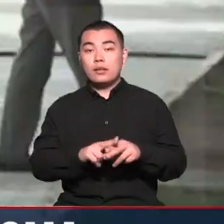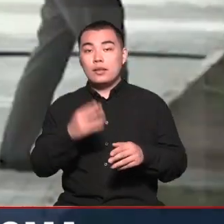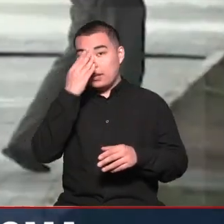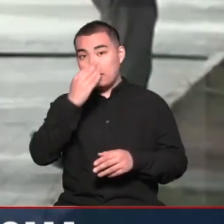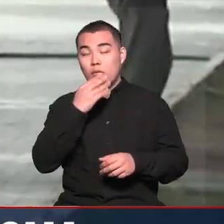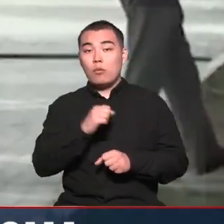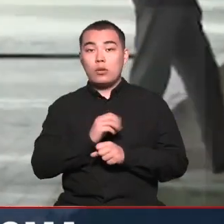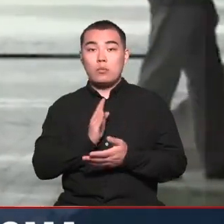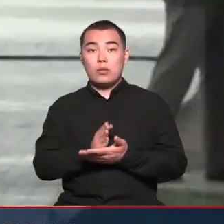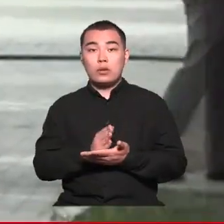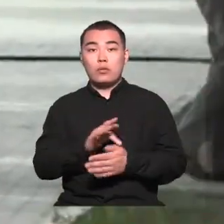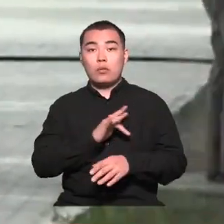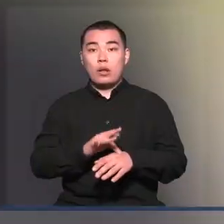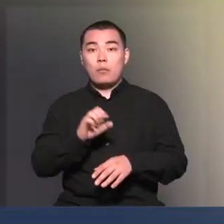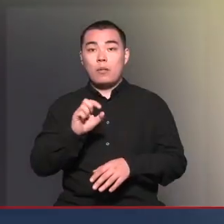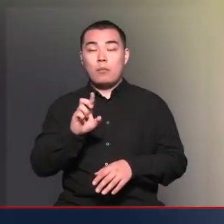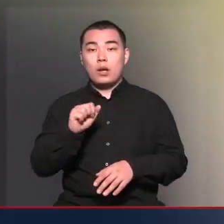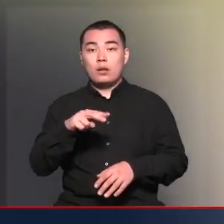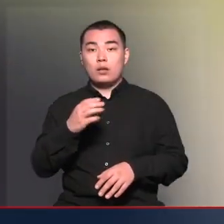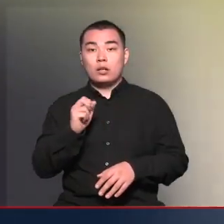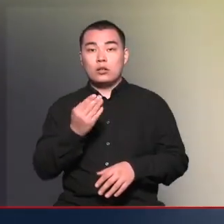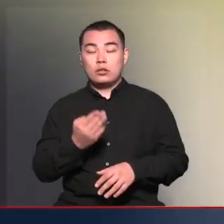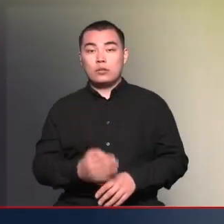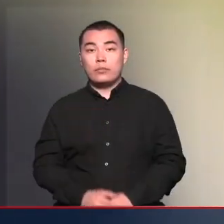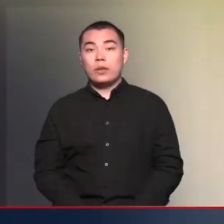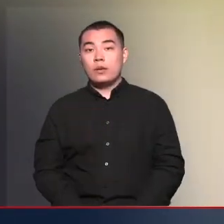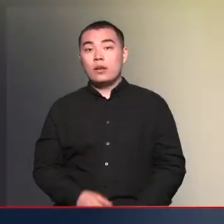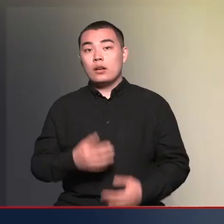будет организован в городе Балхаш.